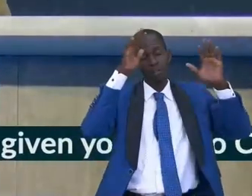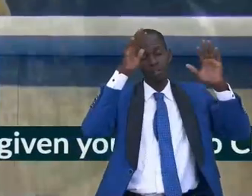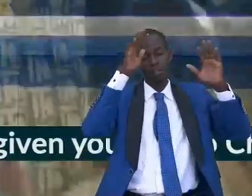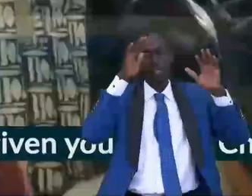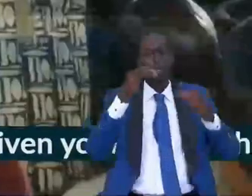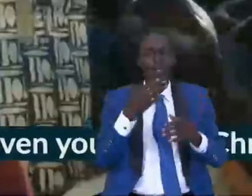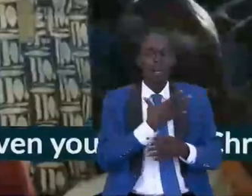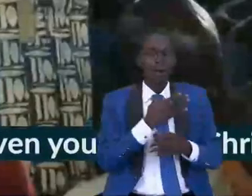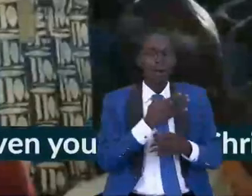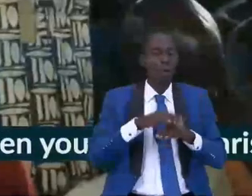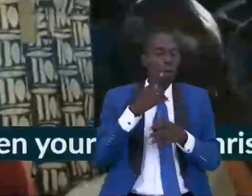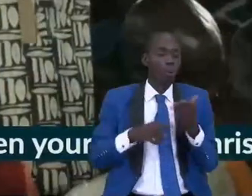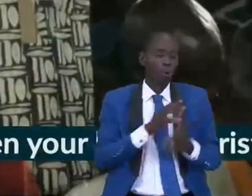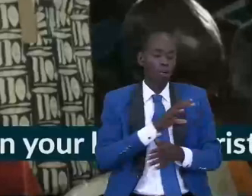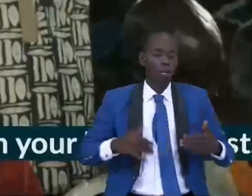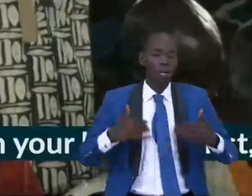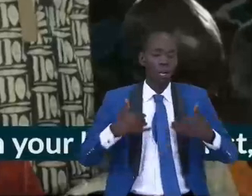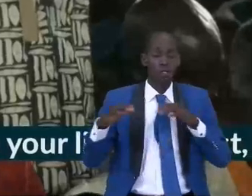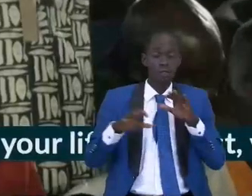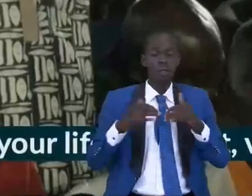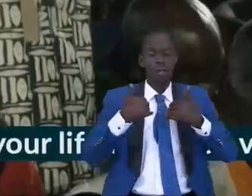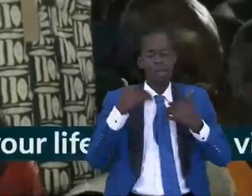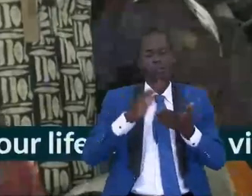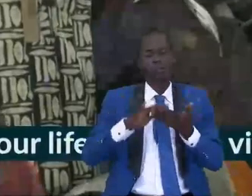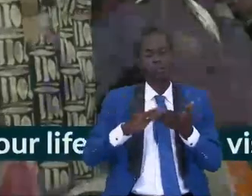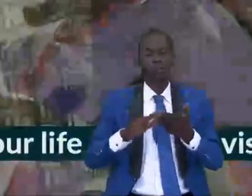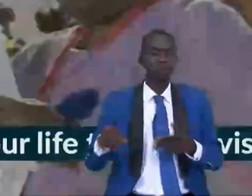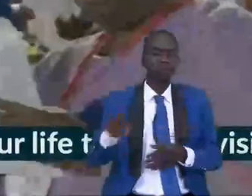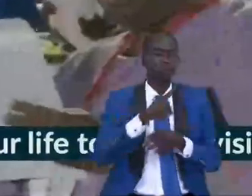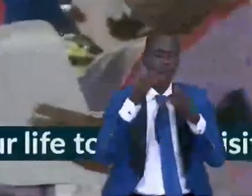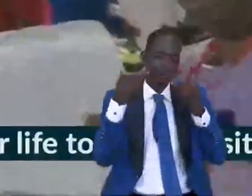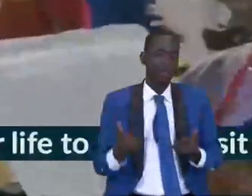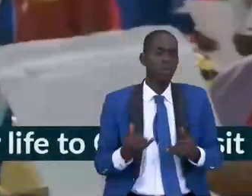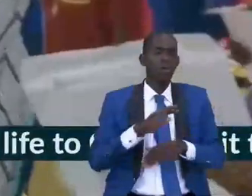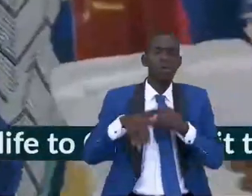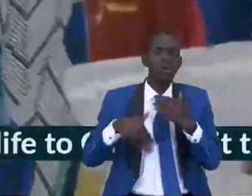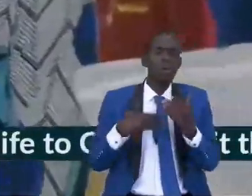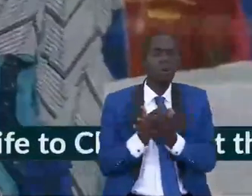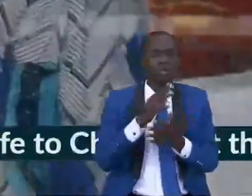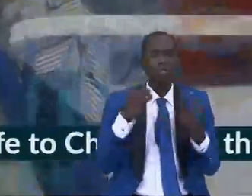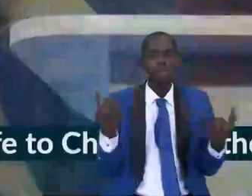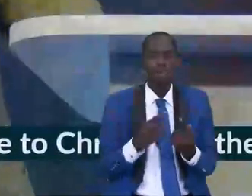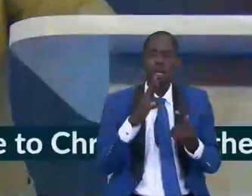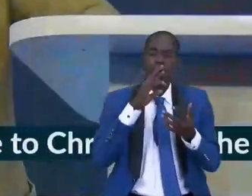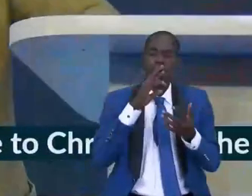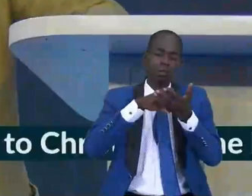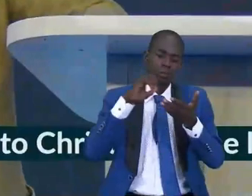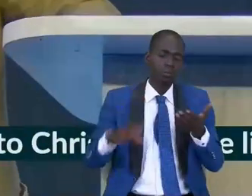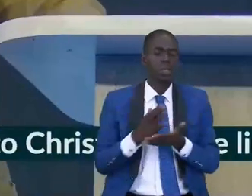de ce que Christ a fait, vous a pardonné. Tous vos péchés sont effacés.